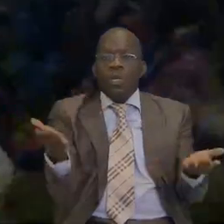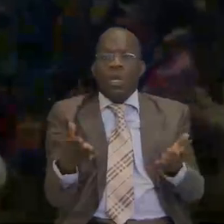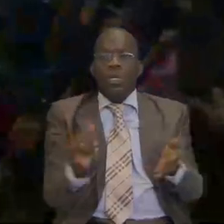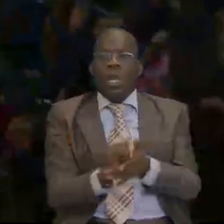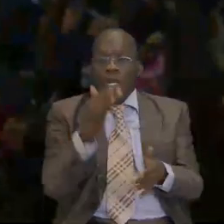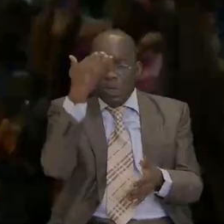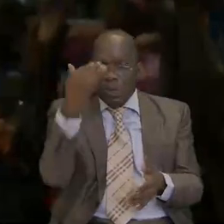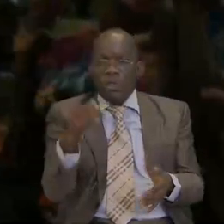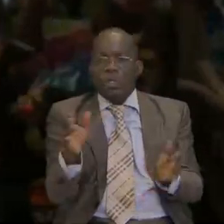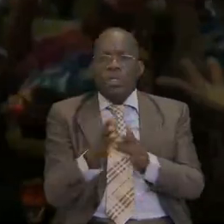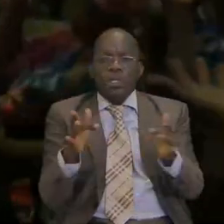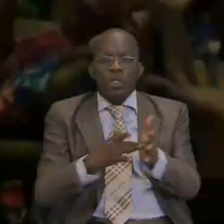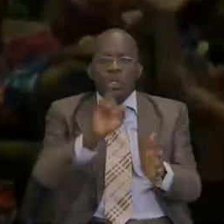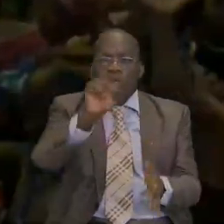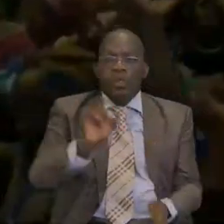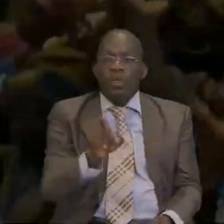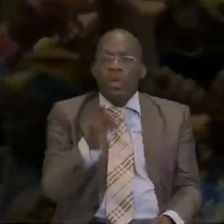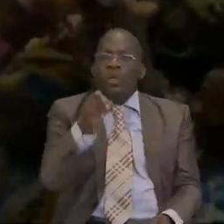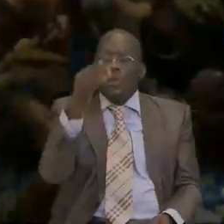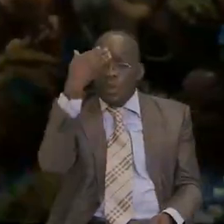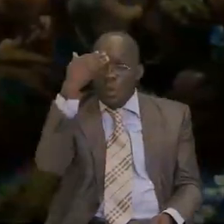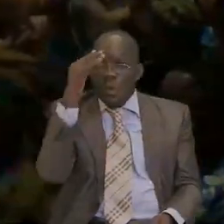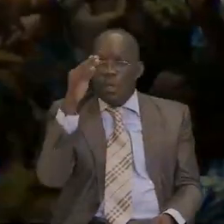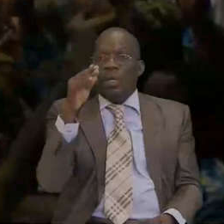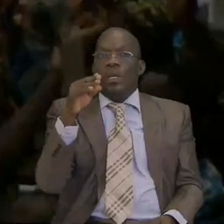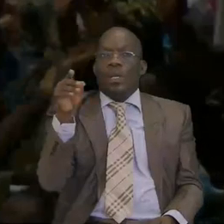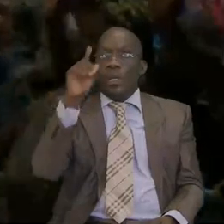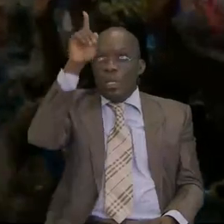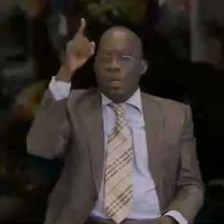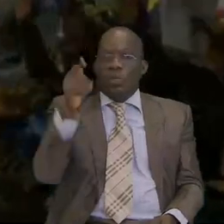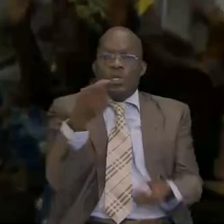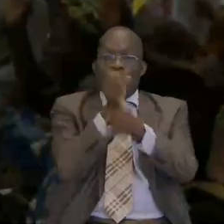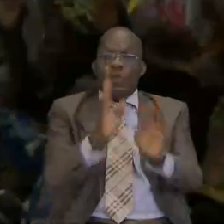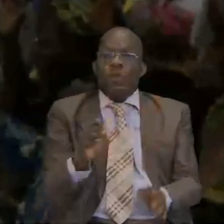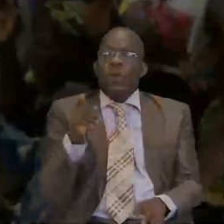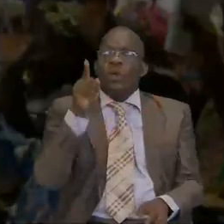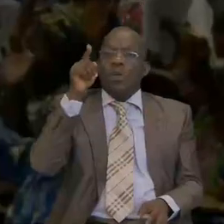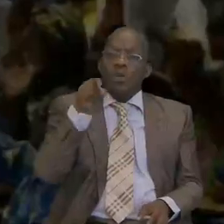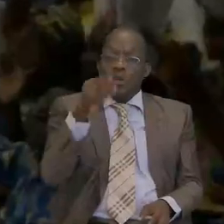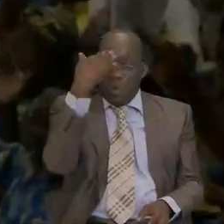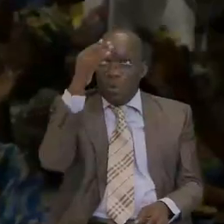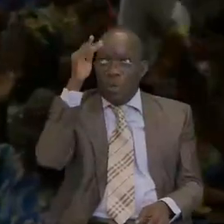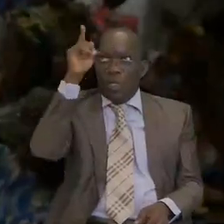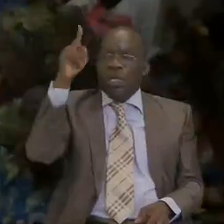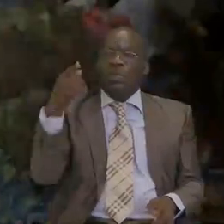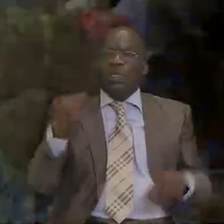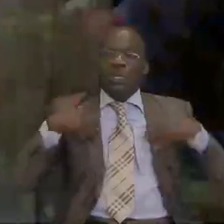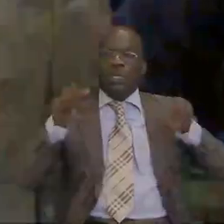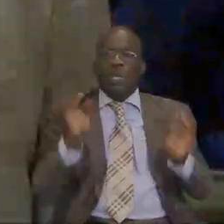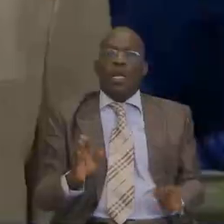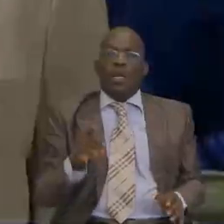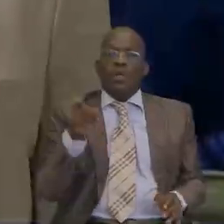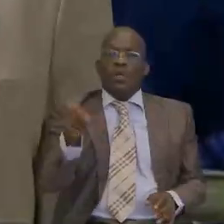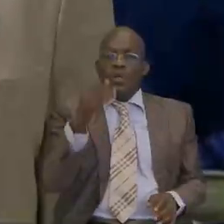connaît Jésus? Tu le connais sauveur? Tu le connais comme le guérisseur, tu le